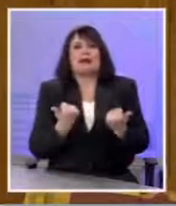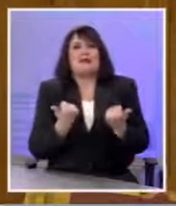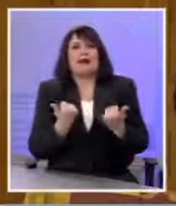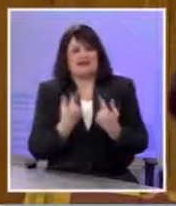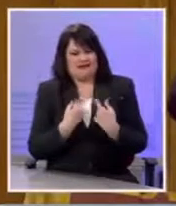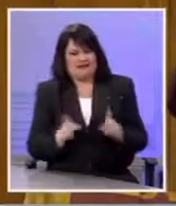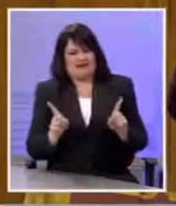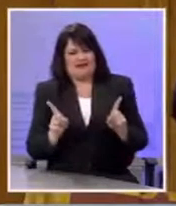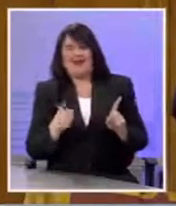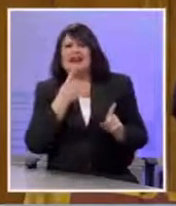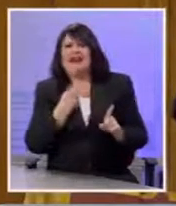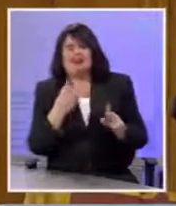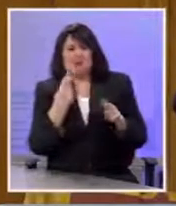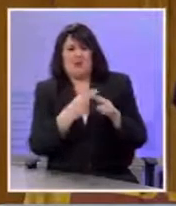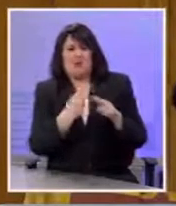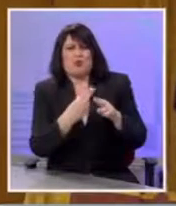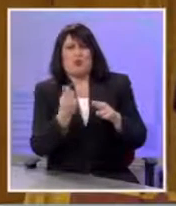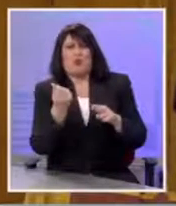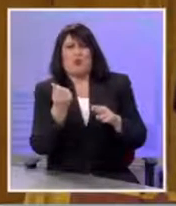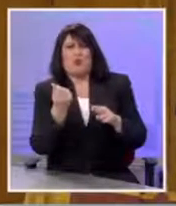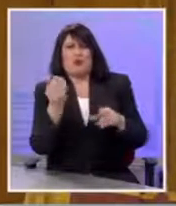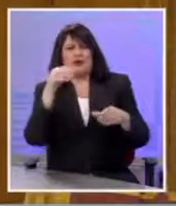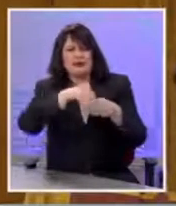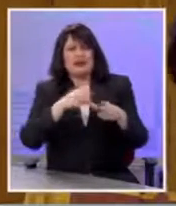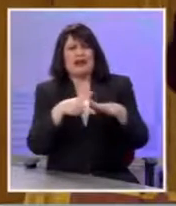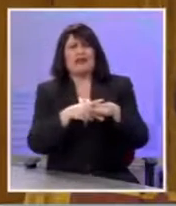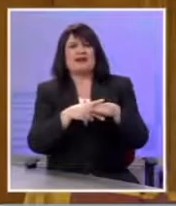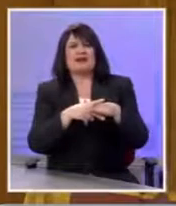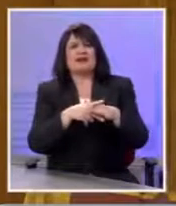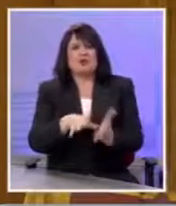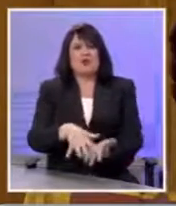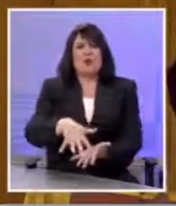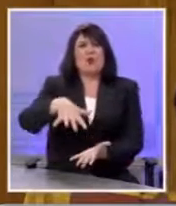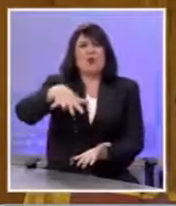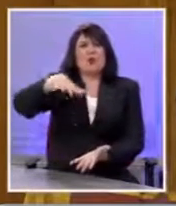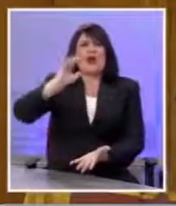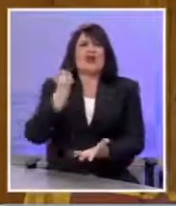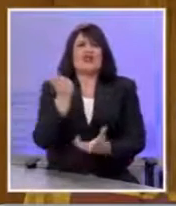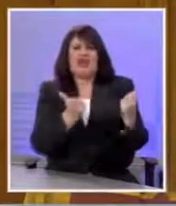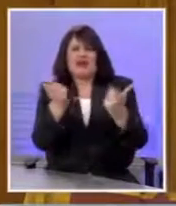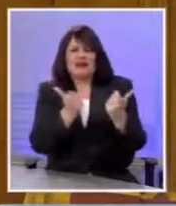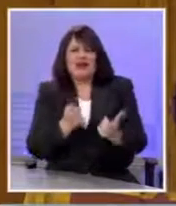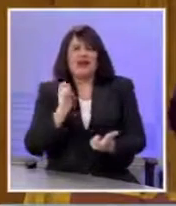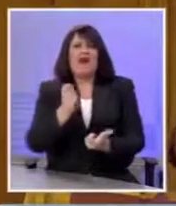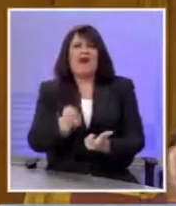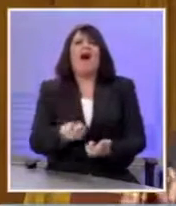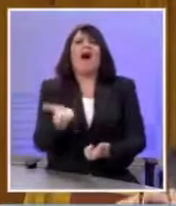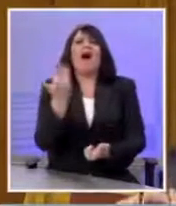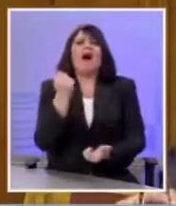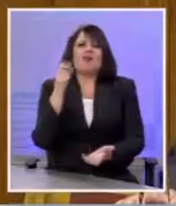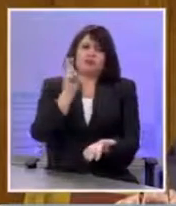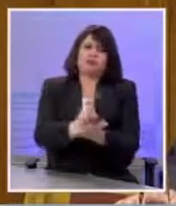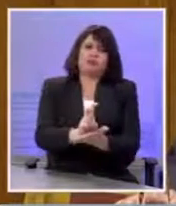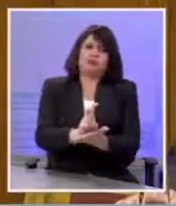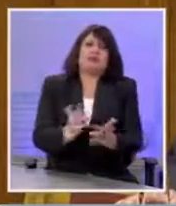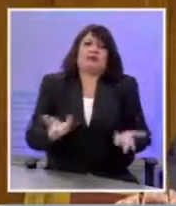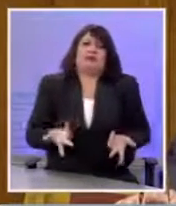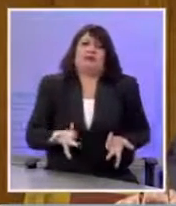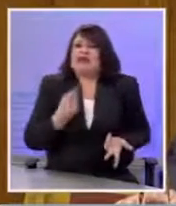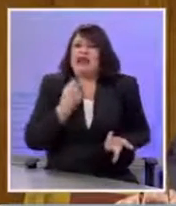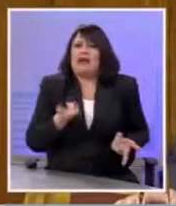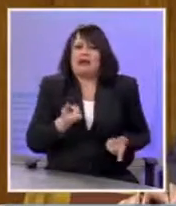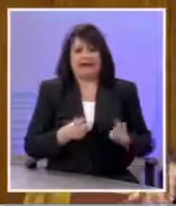για αξίες των τραπεζών όταν στο εσωτερικό τους συσσωρεύονται διαρκώς τα μη εξυπηρετούμενα δάνεια και δεσμεύουν πόρους.